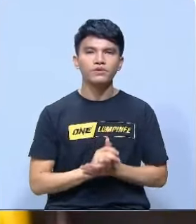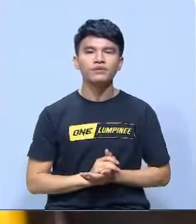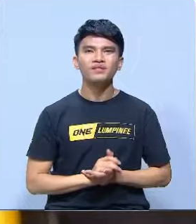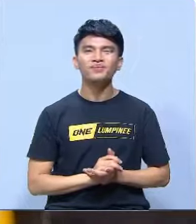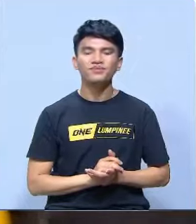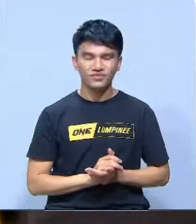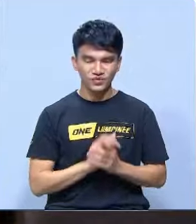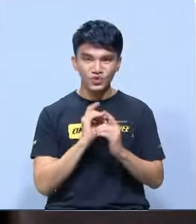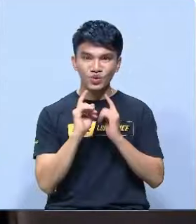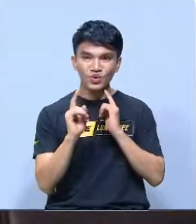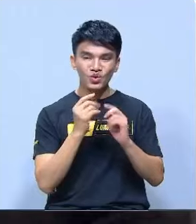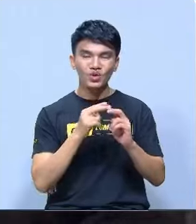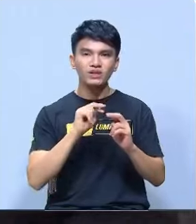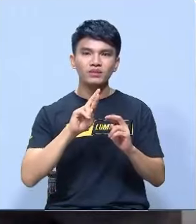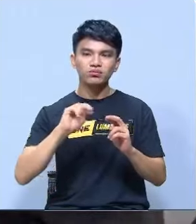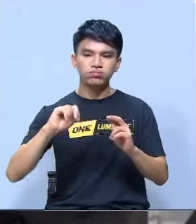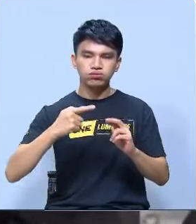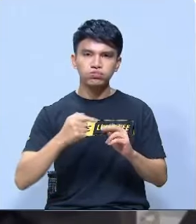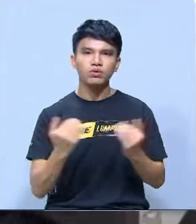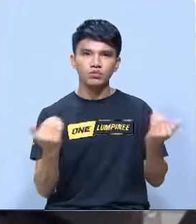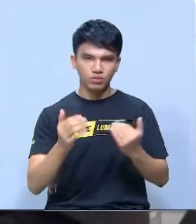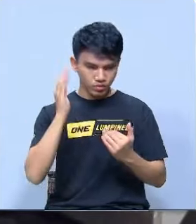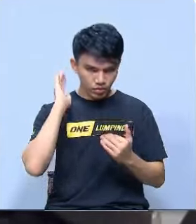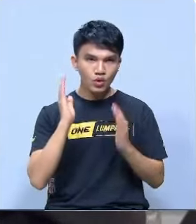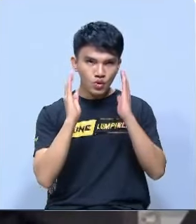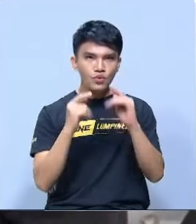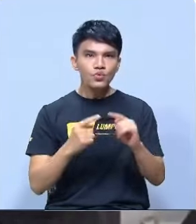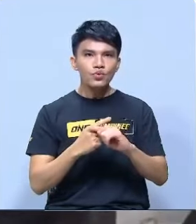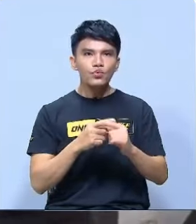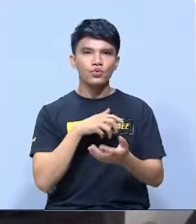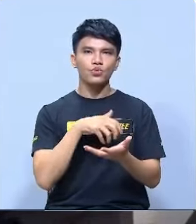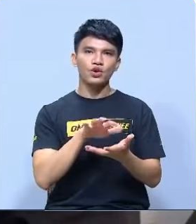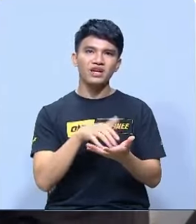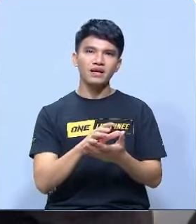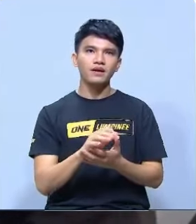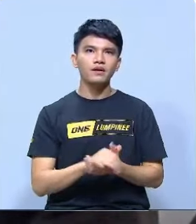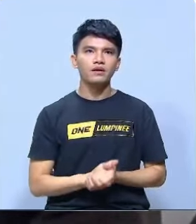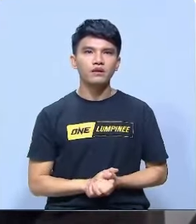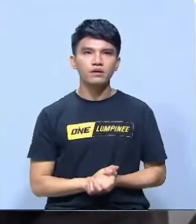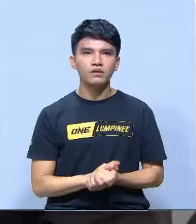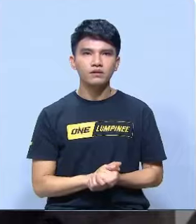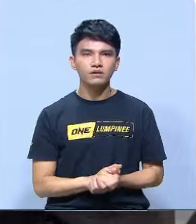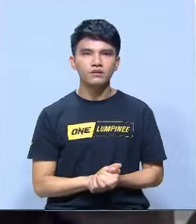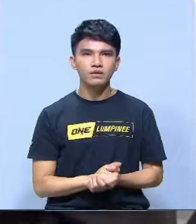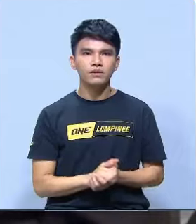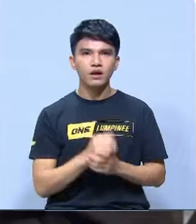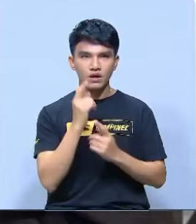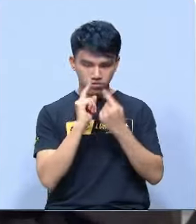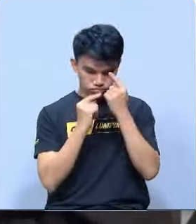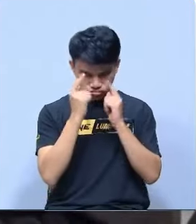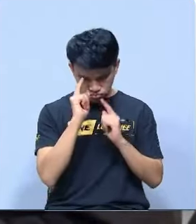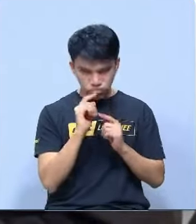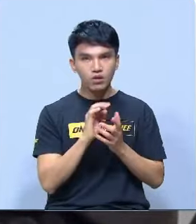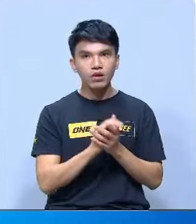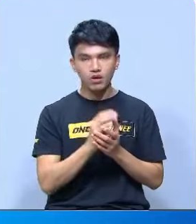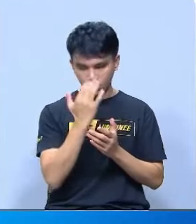ปคุยกับนายณรงค์ศักดิ์ซึ่งเป็นลูกชายของคนเจ็บเล่าให้ฟังพูดไปนี ่เอออยากรู้อยากรู้อาการ ไงไปด้วยนะเพ